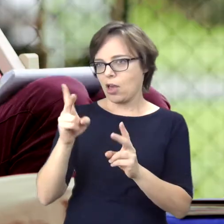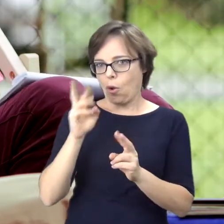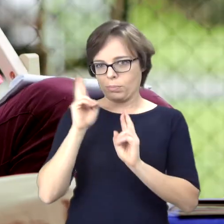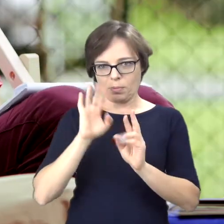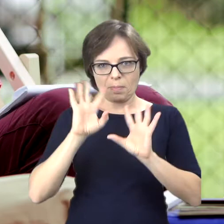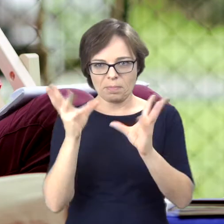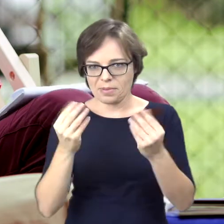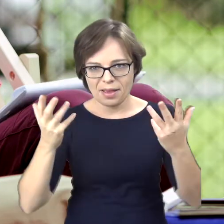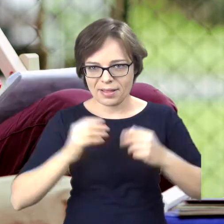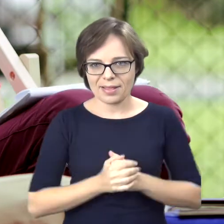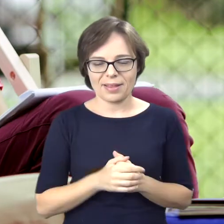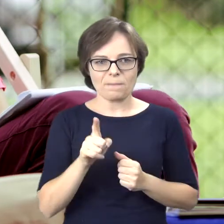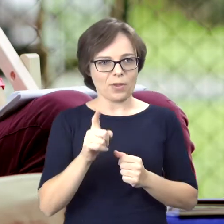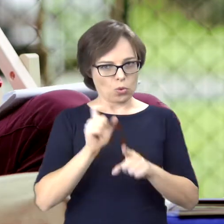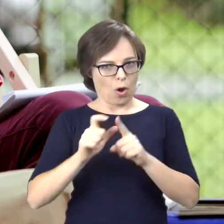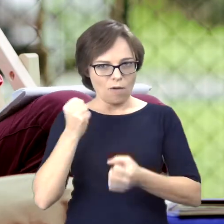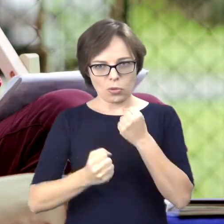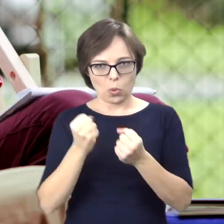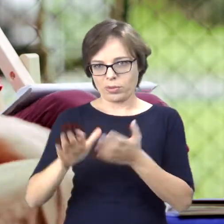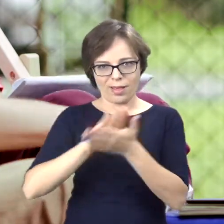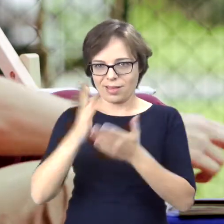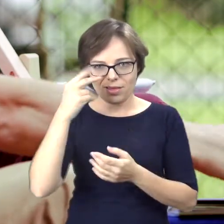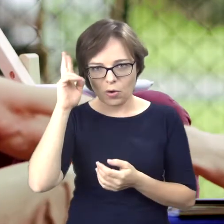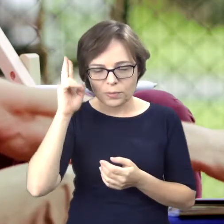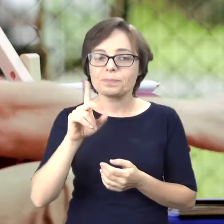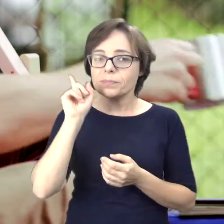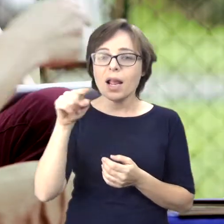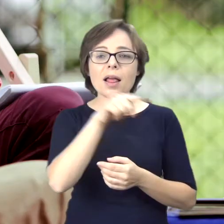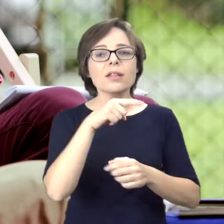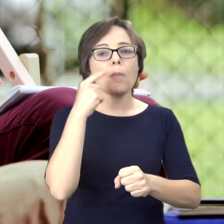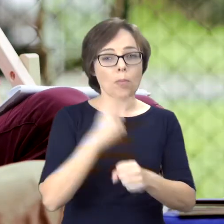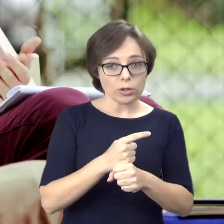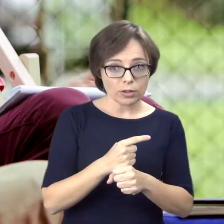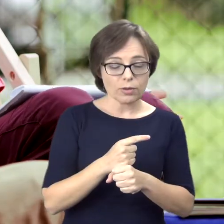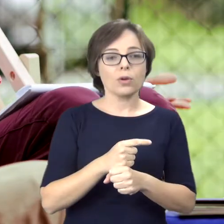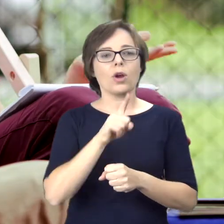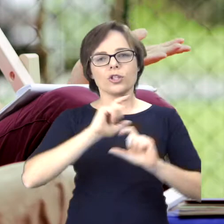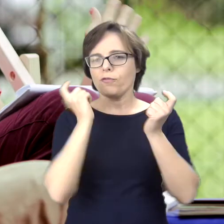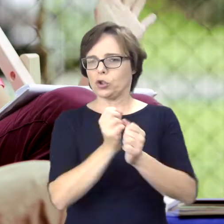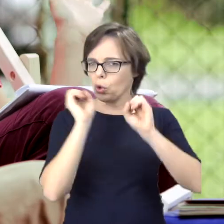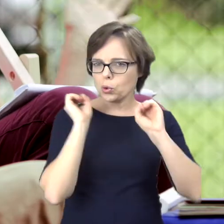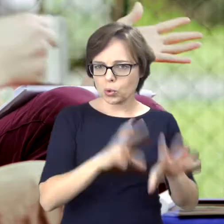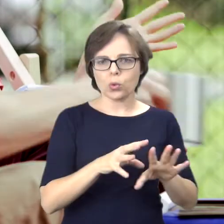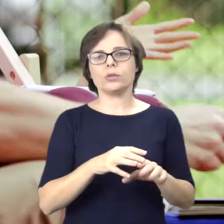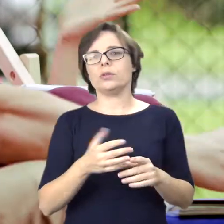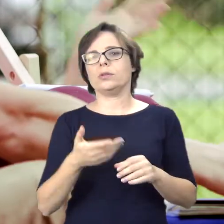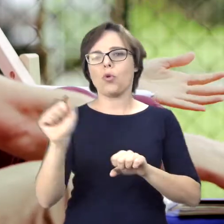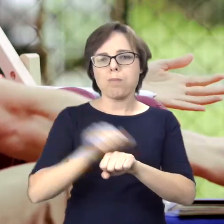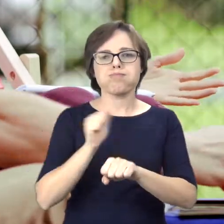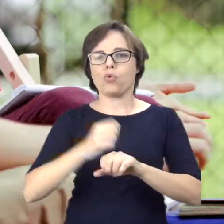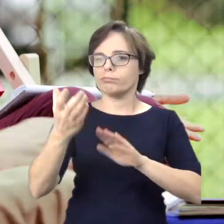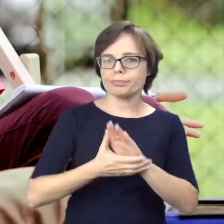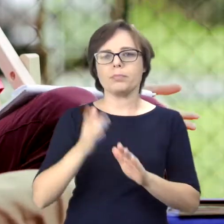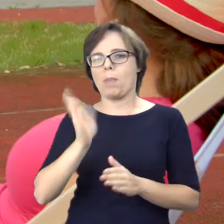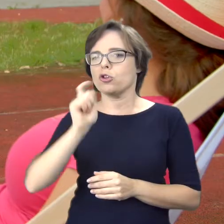jest strasznie trudne słowo, nikt tego nie rozumie. No. W każdym razie ty postanowiłeś pewnego pięknego dnia rzucić wszystko, powiedzieć, zakładam buty, mam to w nosie,